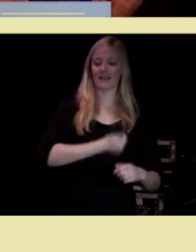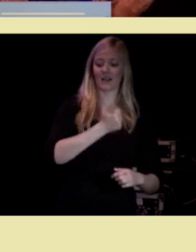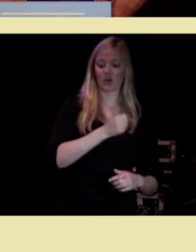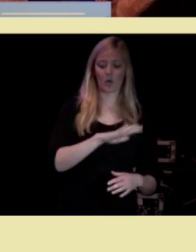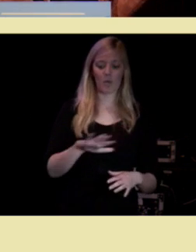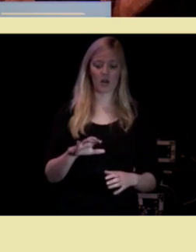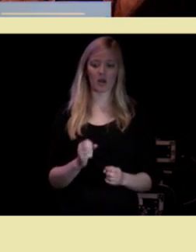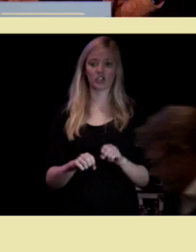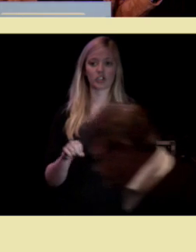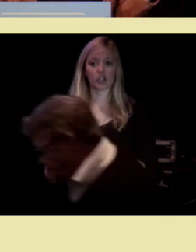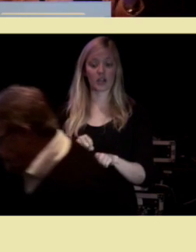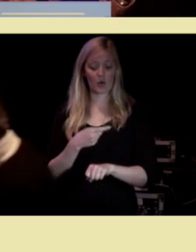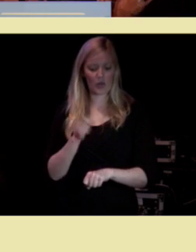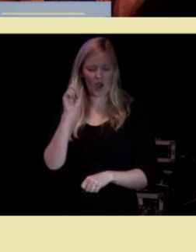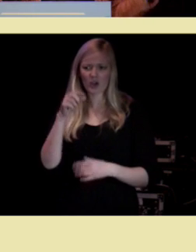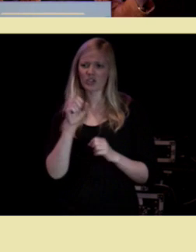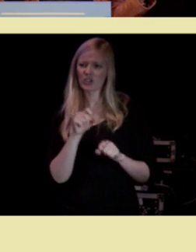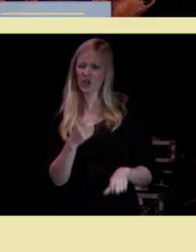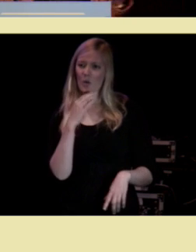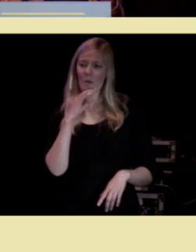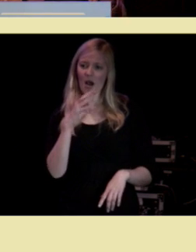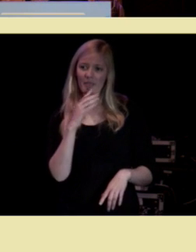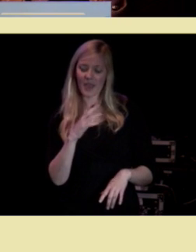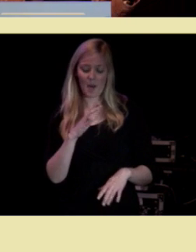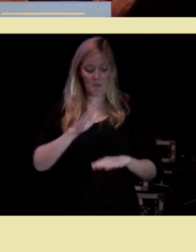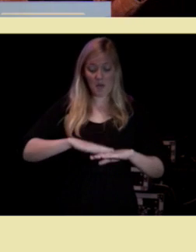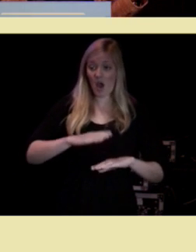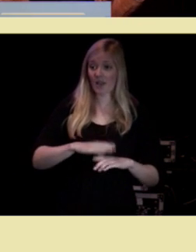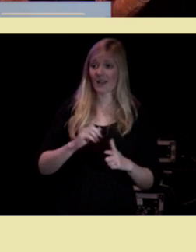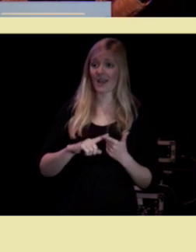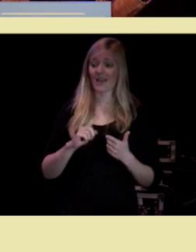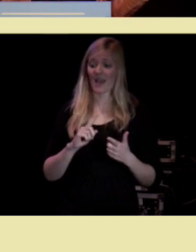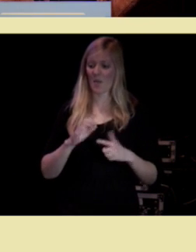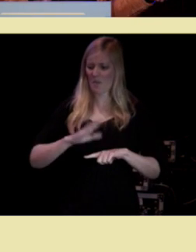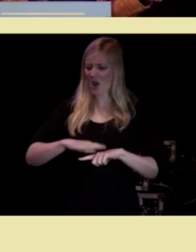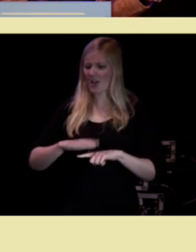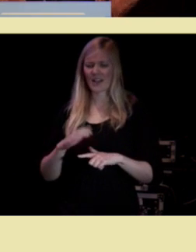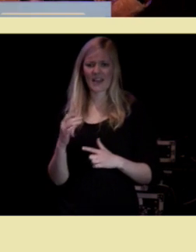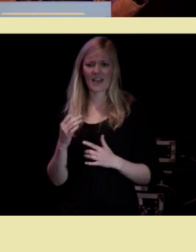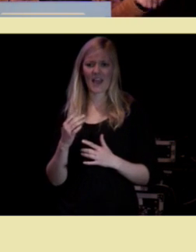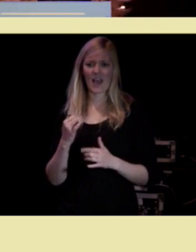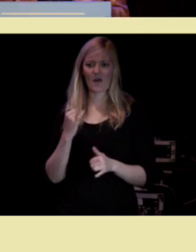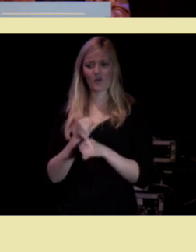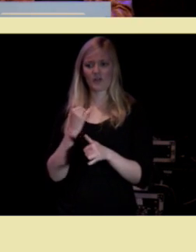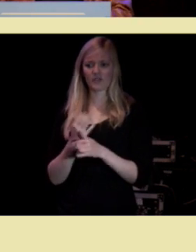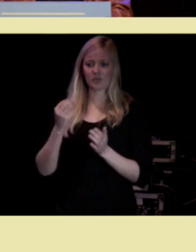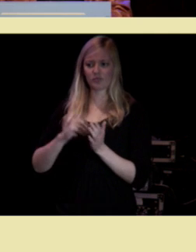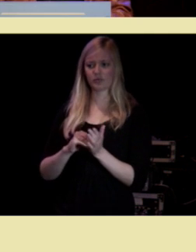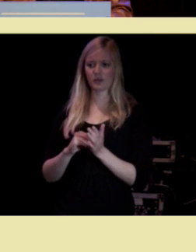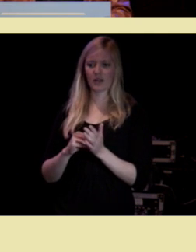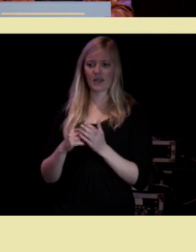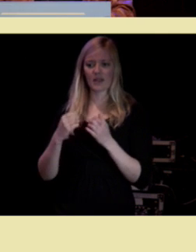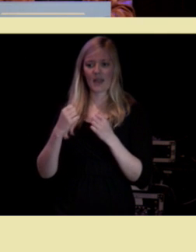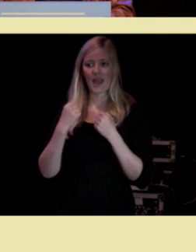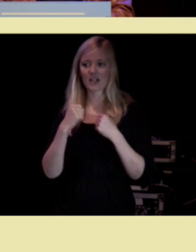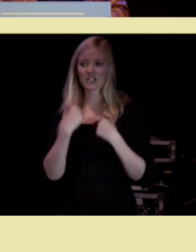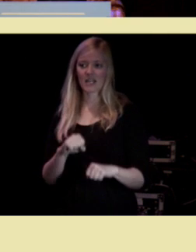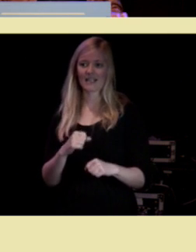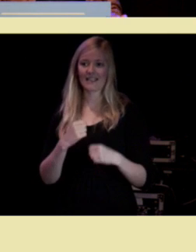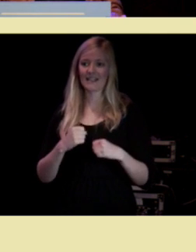og da kunne vi begynne å snakke, da kan vi begynne å planlegge, da kunne vi begynne å planlegge virkelig implementering av universelt forebyggende tiltak i barnehage og